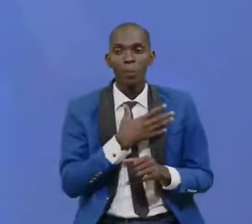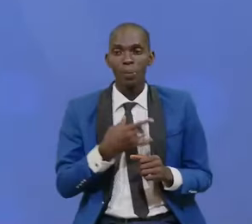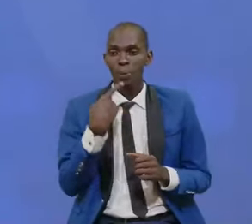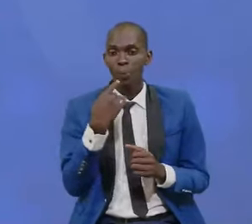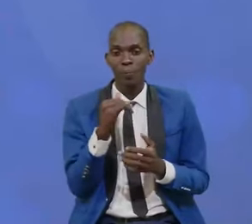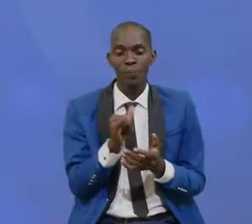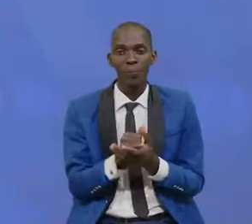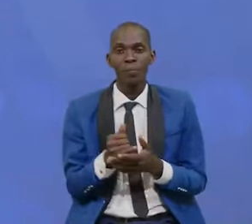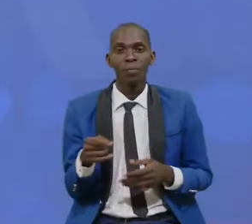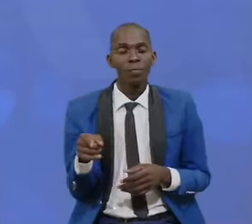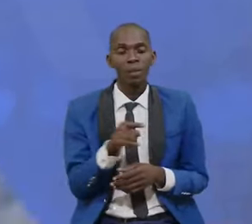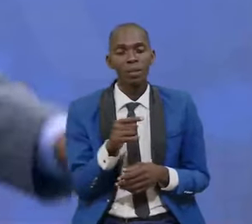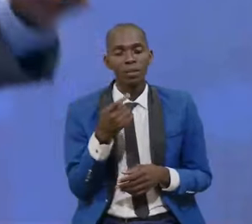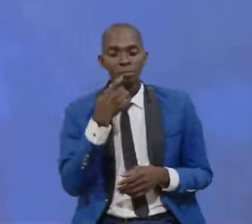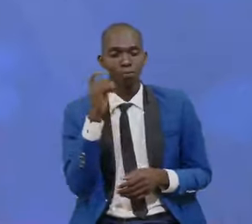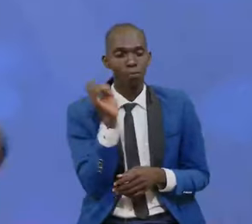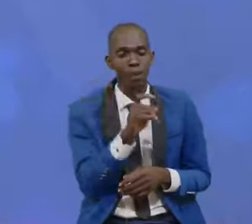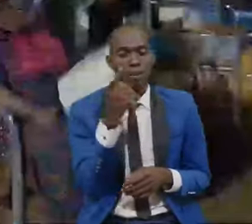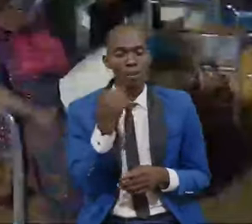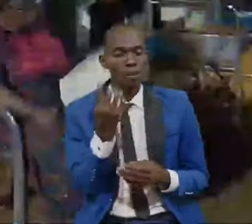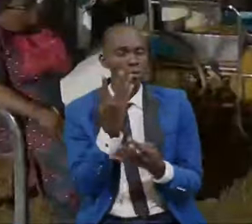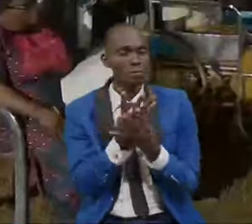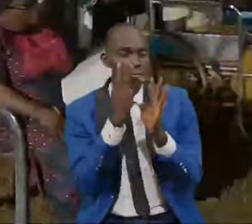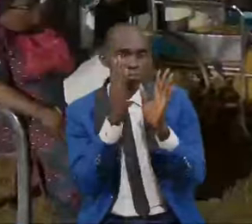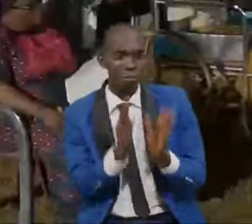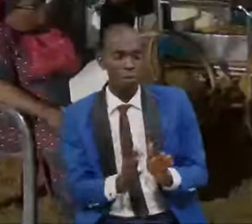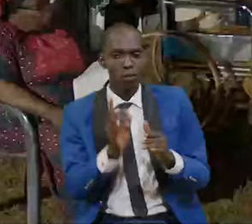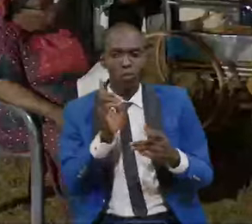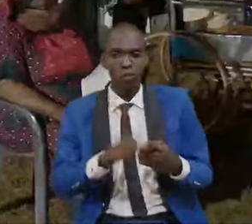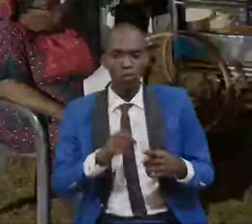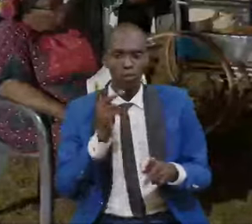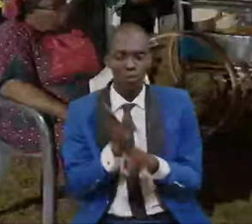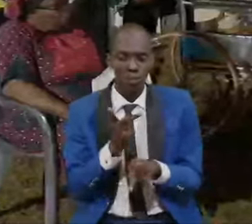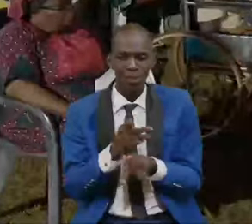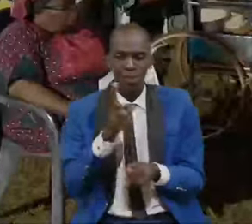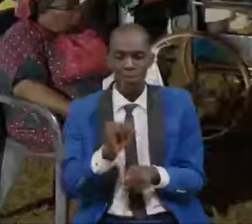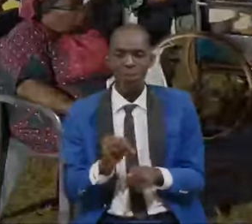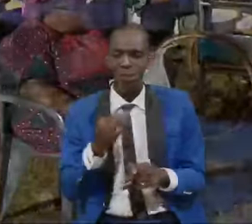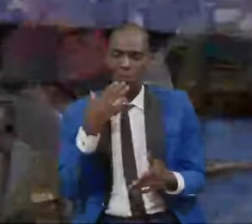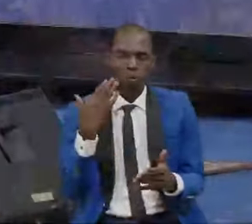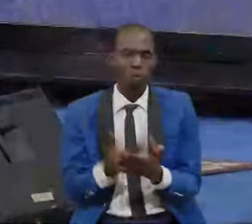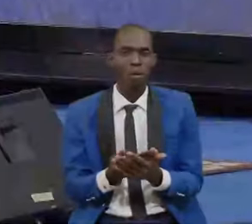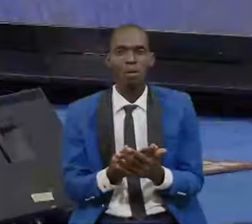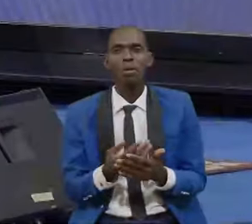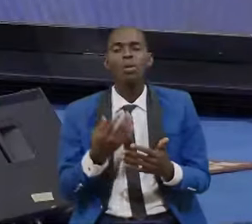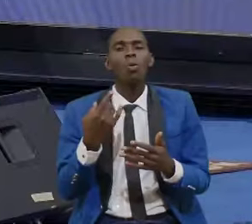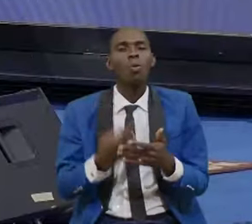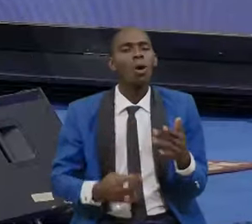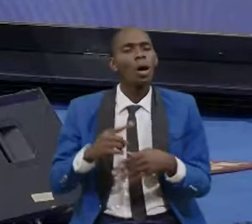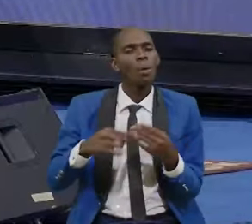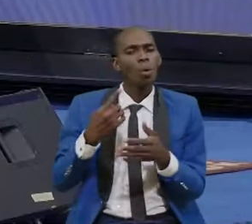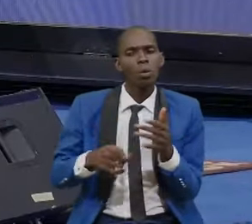il est recommandé aux geôliers de les garder sûrement. Et ce que nous devons faire le